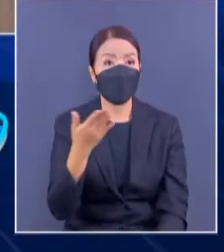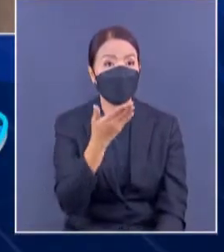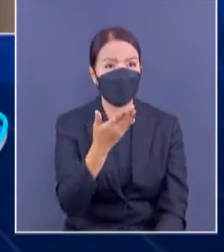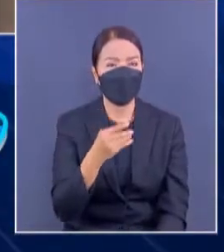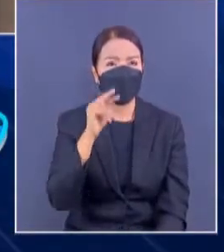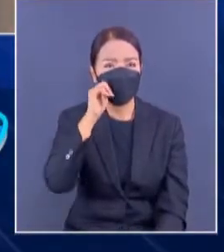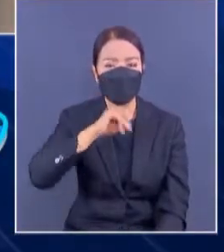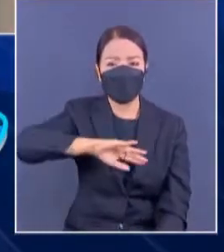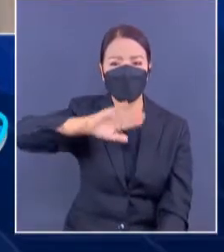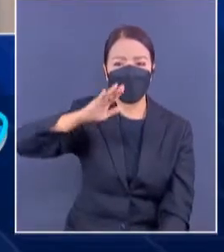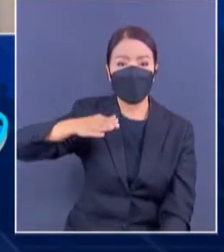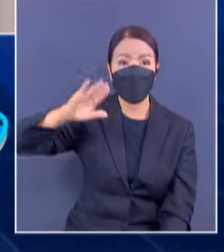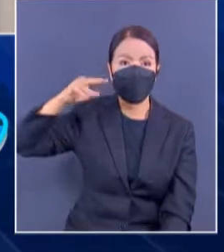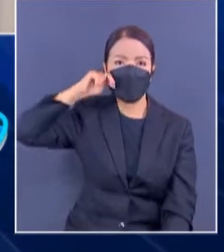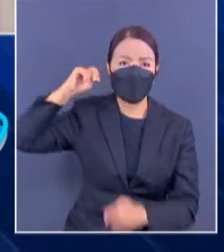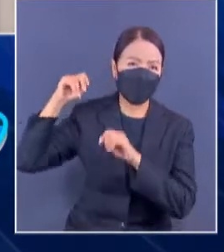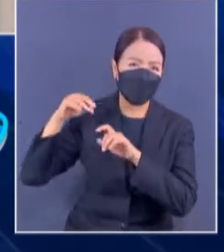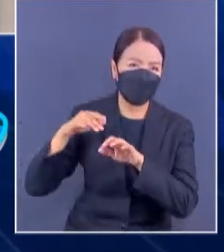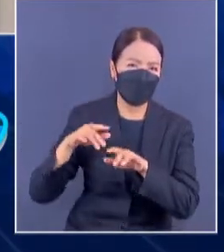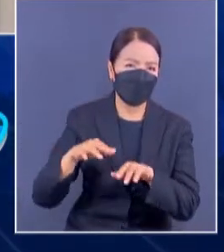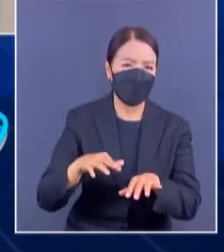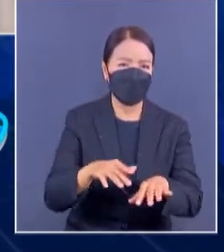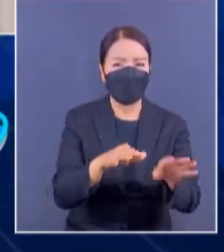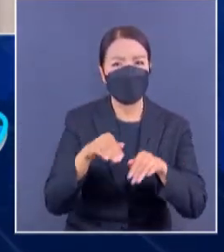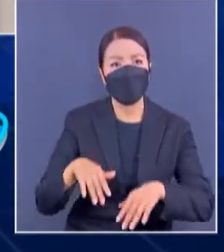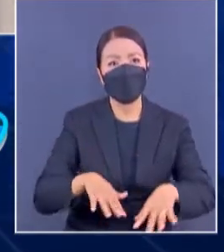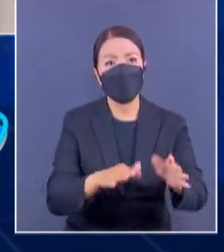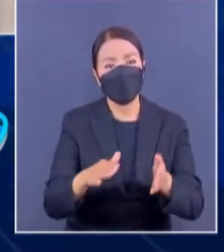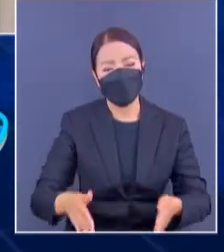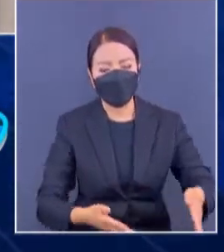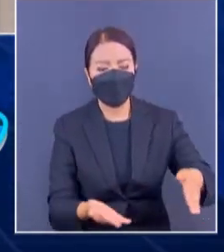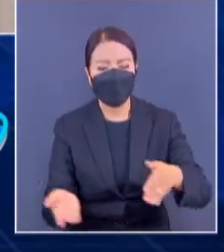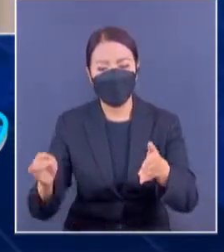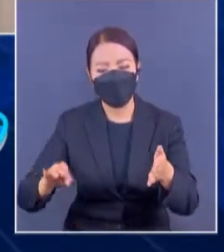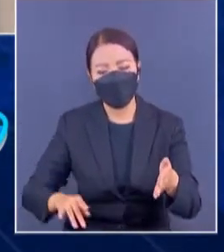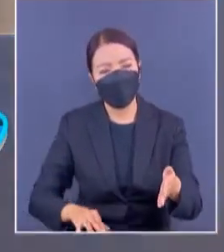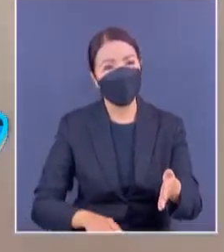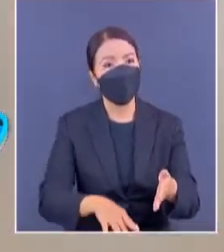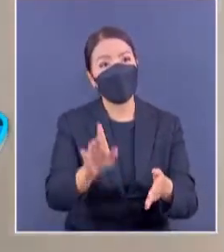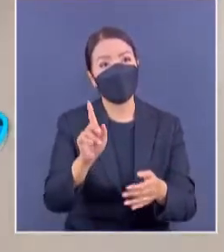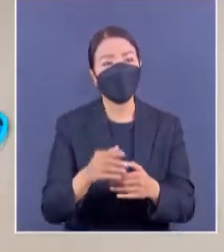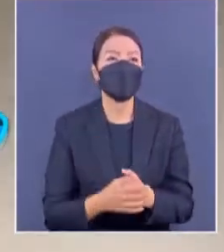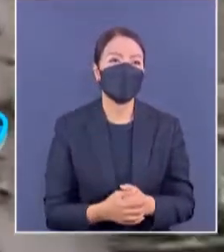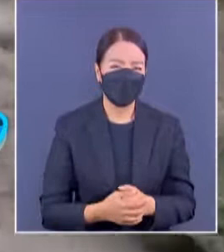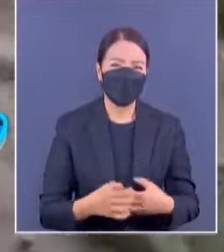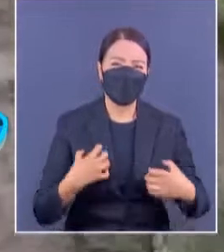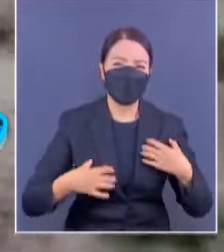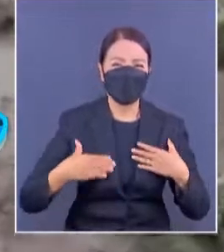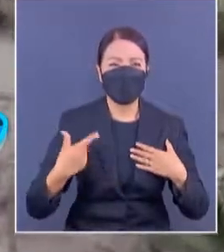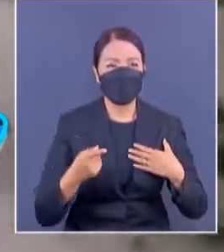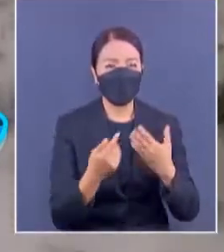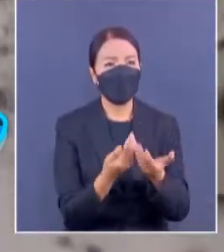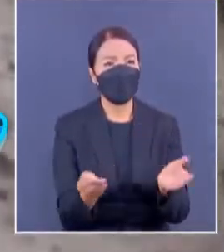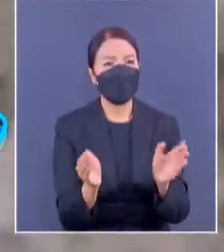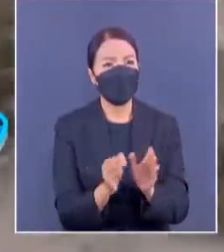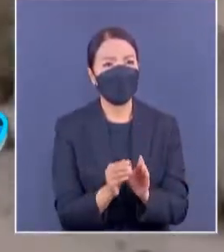ให้น้ำป่าบนเทือกเขาภูพานไหลลงมาตามรางน้ำธรรมชาติค่ะซัดทางเข้าหมู่บ้านชาวบ้านหลายครัวเรือนเขาเดือดร้อนเลยนะคะ